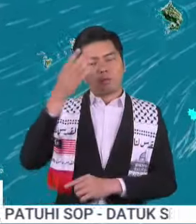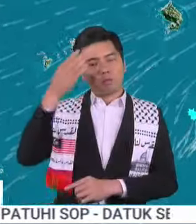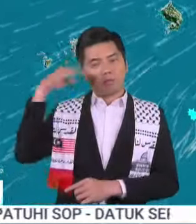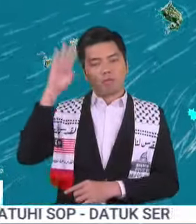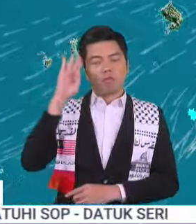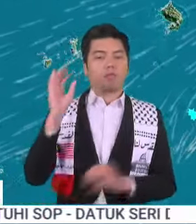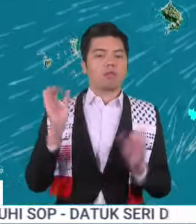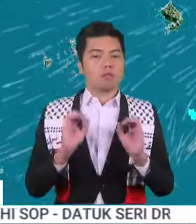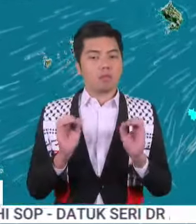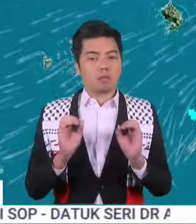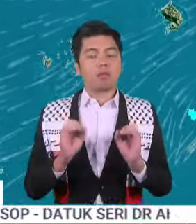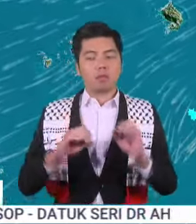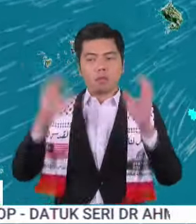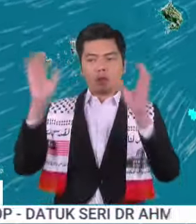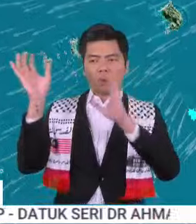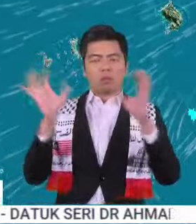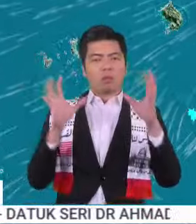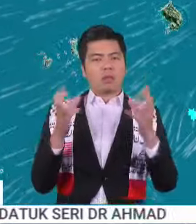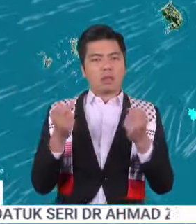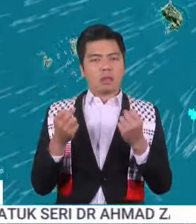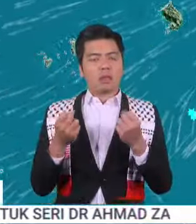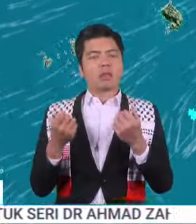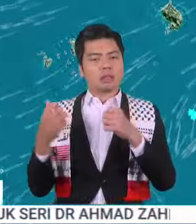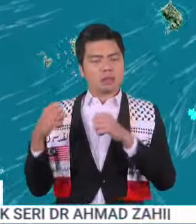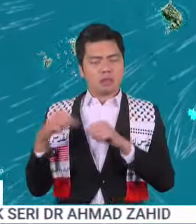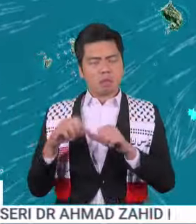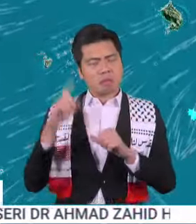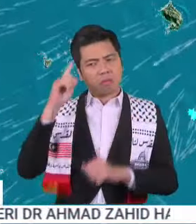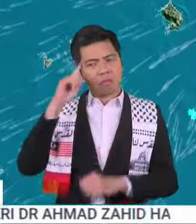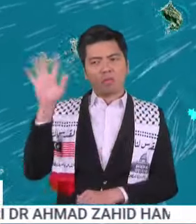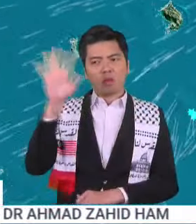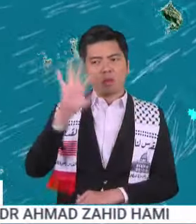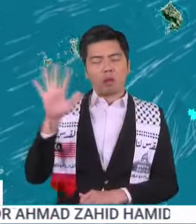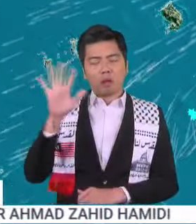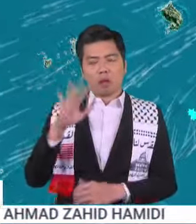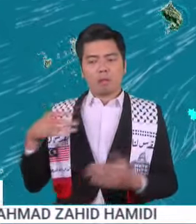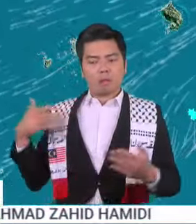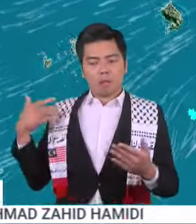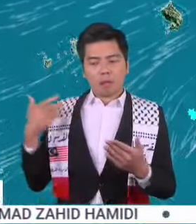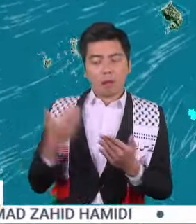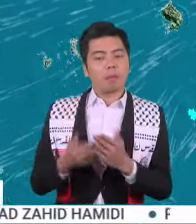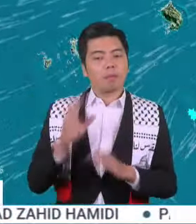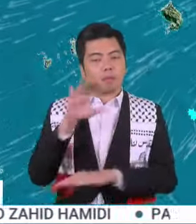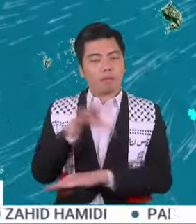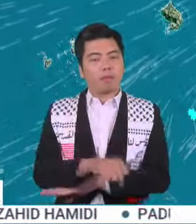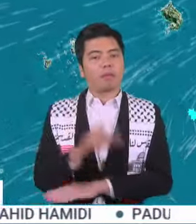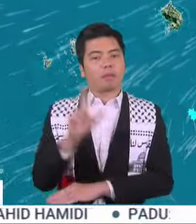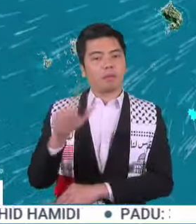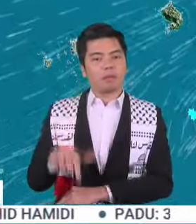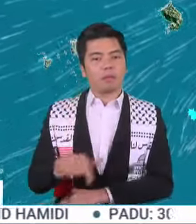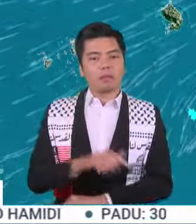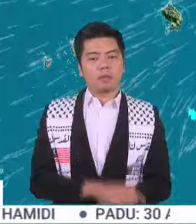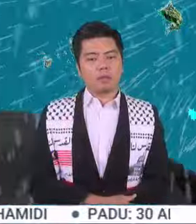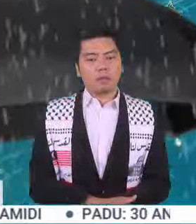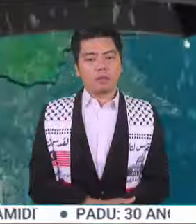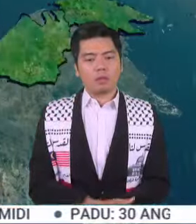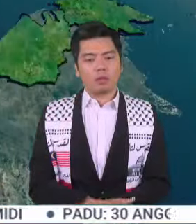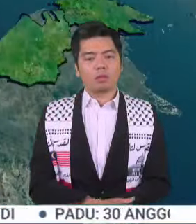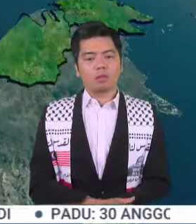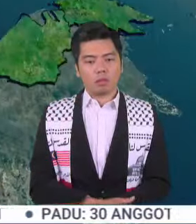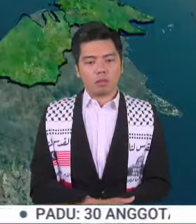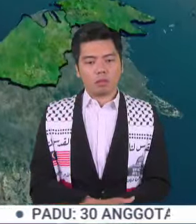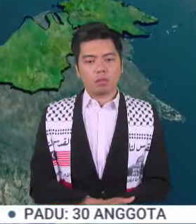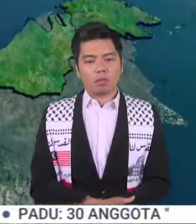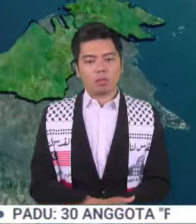Dan keadaan lembap ini kita jangkakan ianya boleh berlanjutan sehingga ke malam nanti. Baik, bagi justru itu,